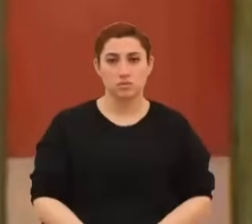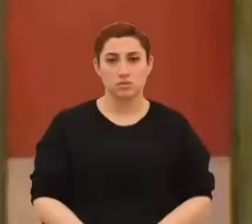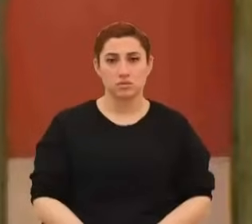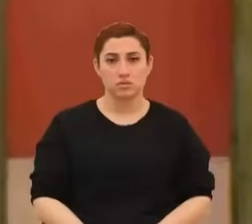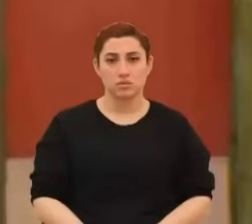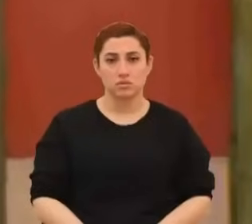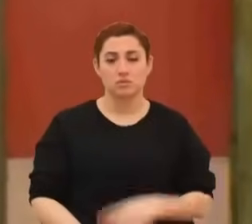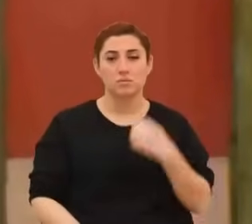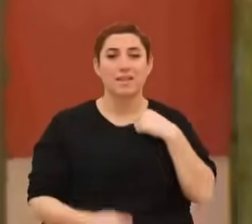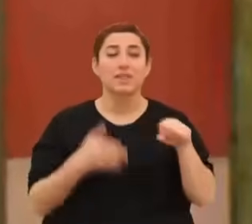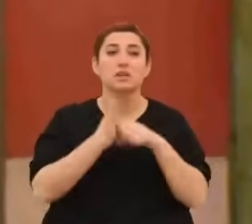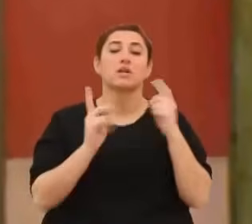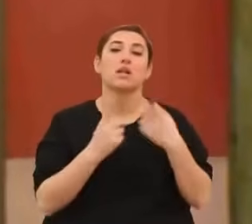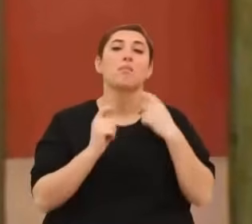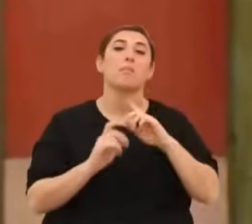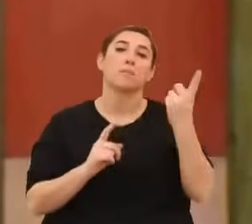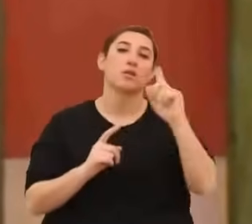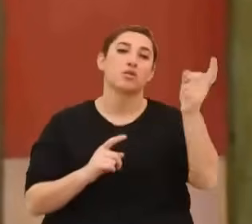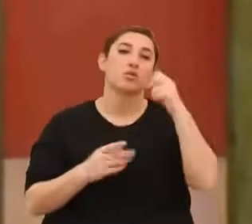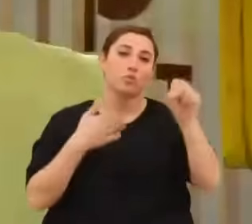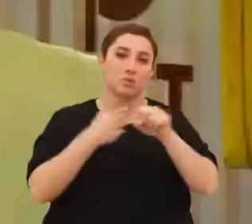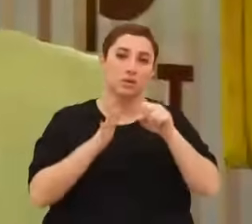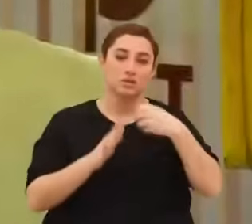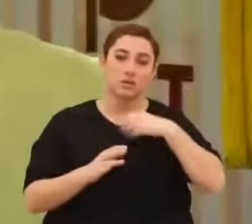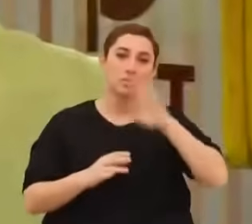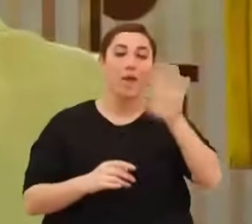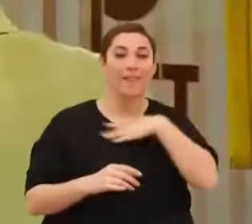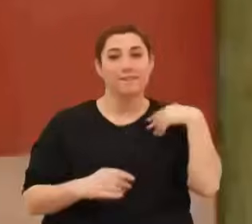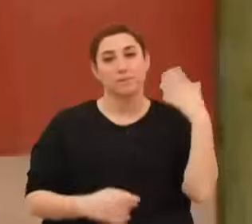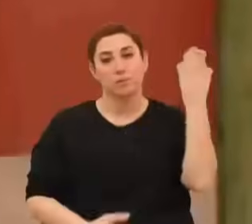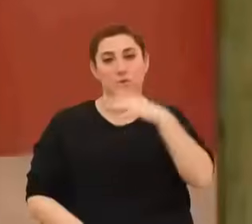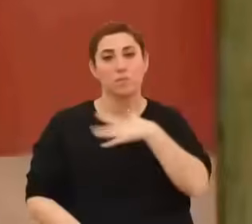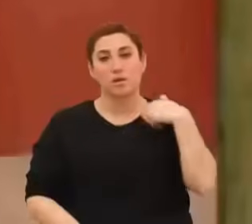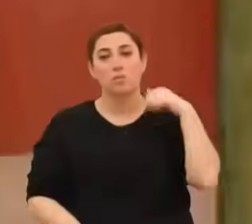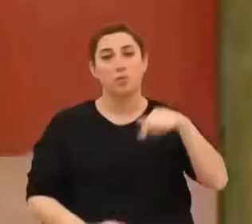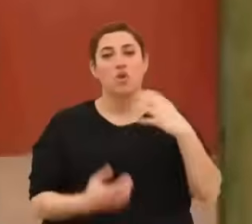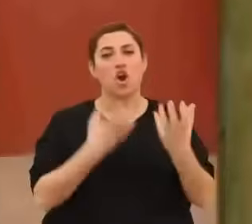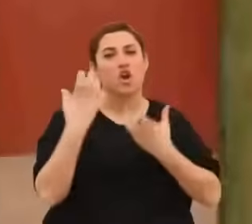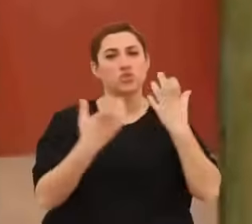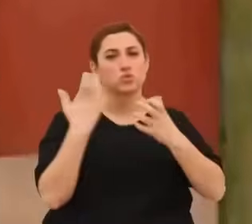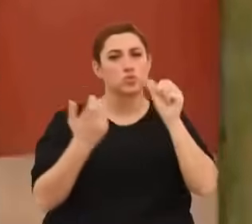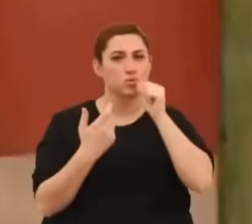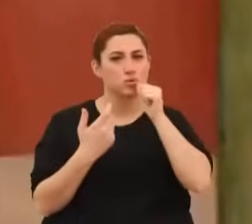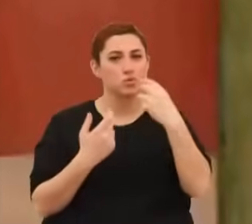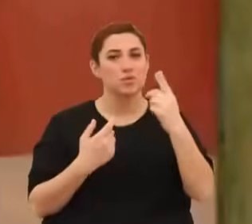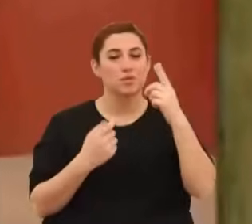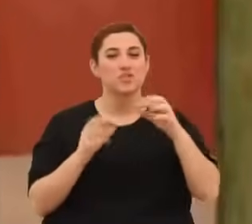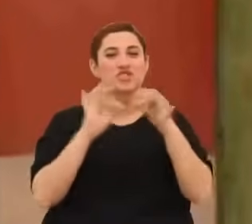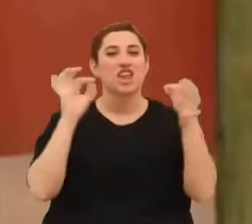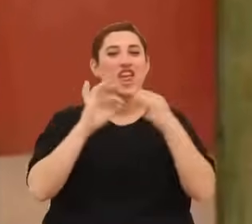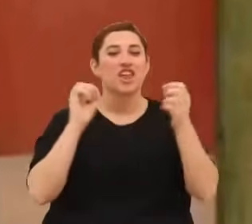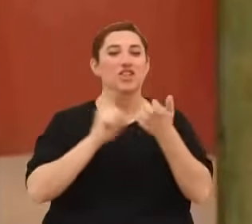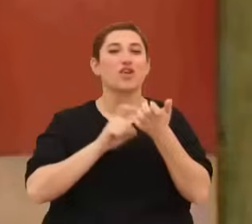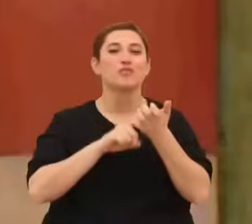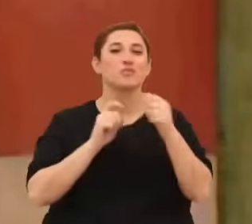ben kesemem. Birini bulup kestirmem lazım. Sonra da anneme götüreceğim. Hı. Annem de bunun böyle haşlar. Suyuna bir şehriye, tavuk suyuna